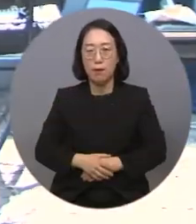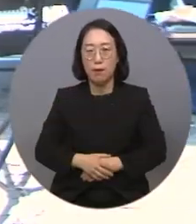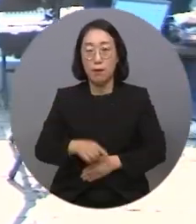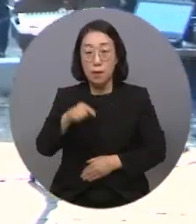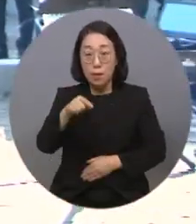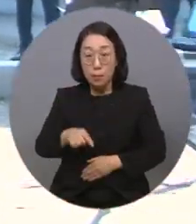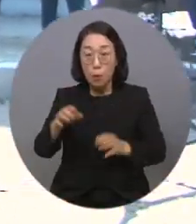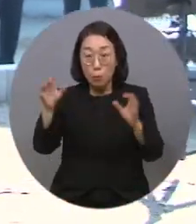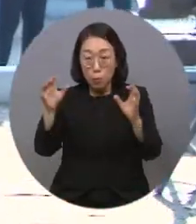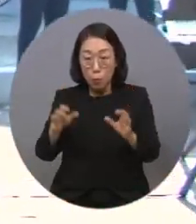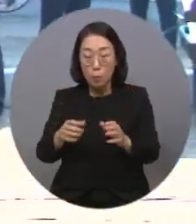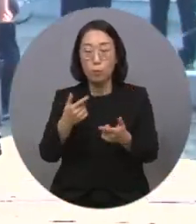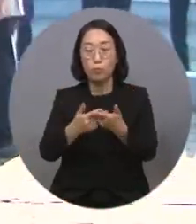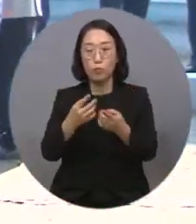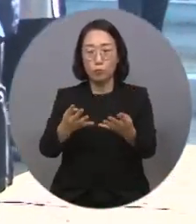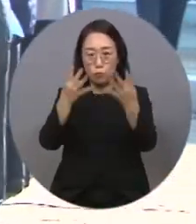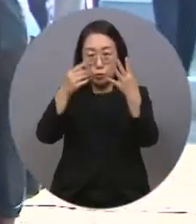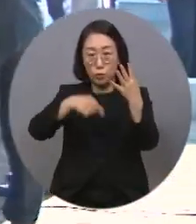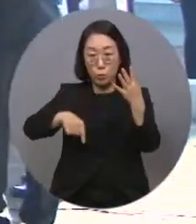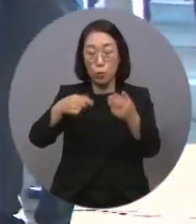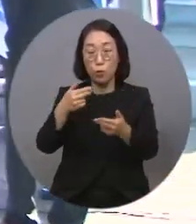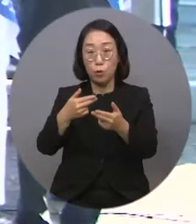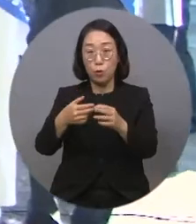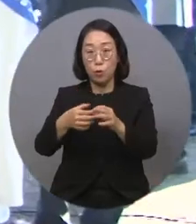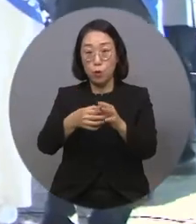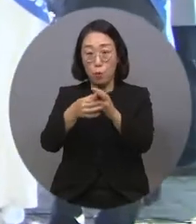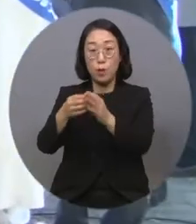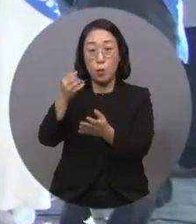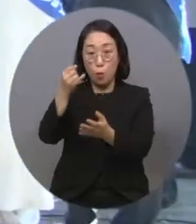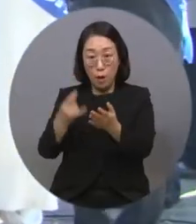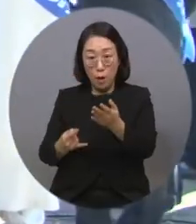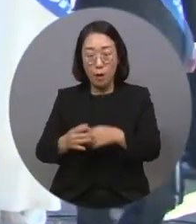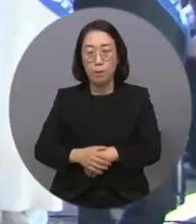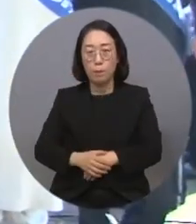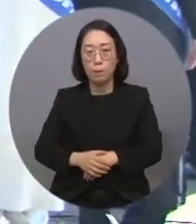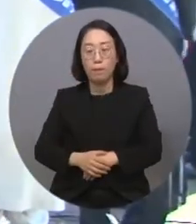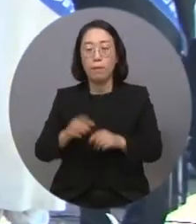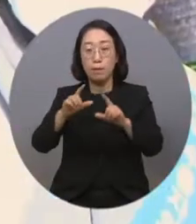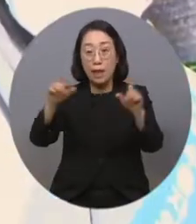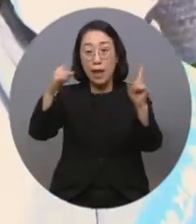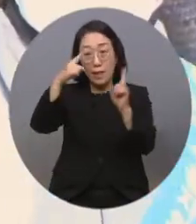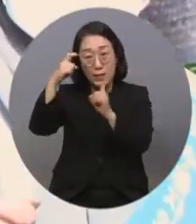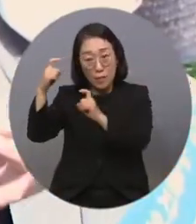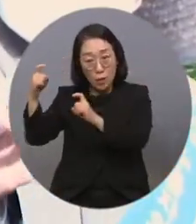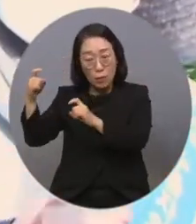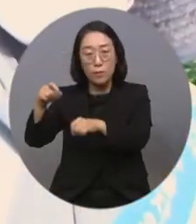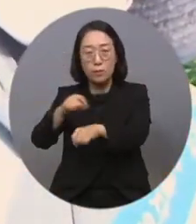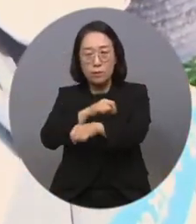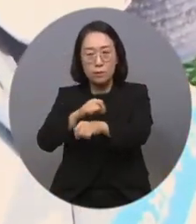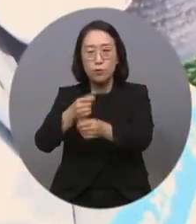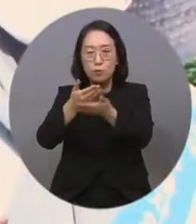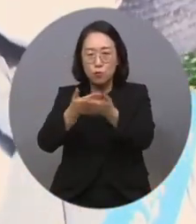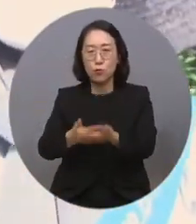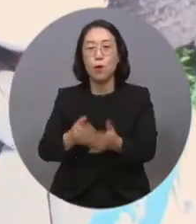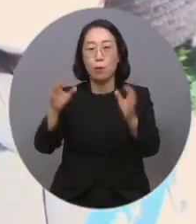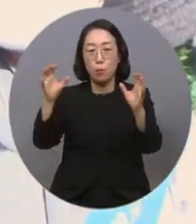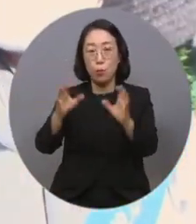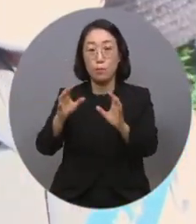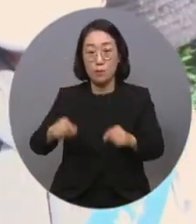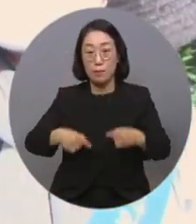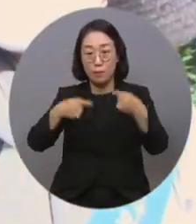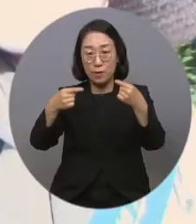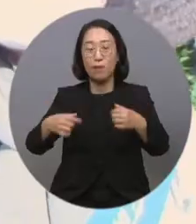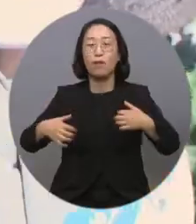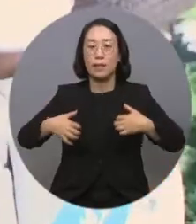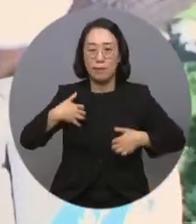이번 행사를 후원한 부산구치소 교정협의회 양진웅 회장은 교정의 날을 맞아 교정의 의미를 기리는 뜻깊은 행사에 참여하게 되어